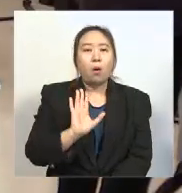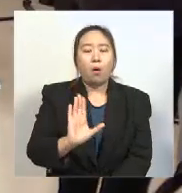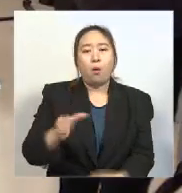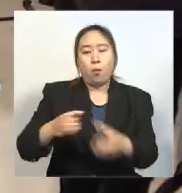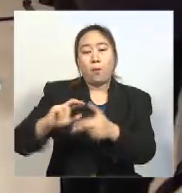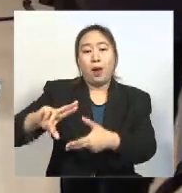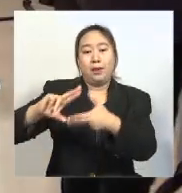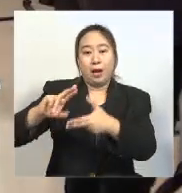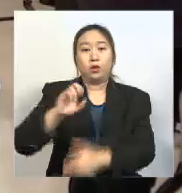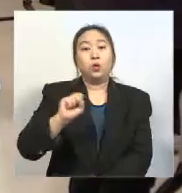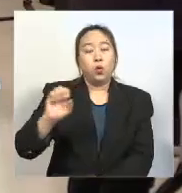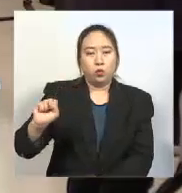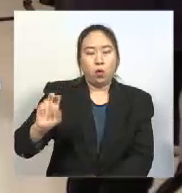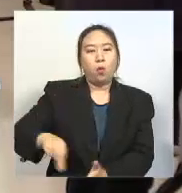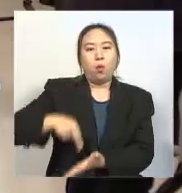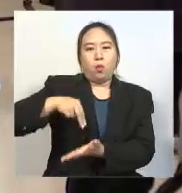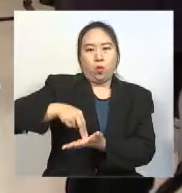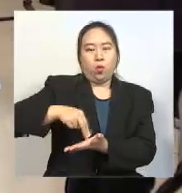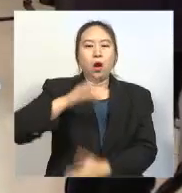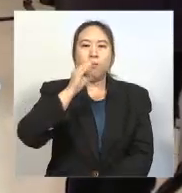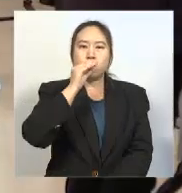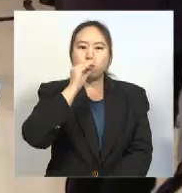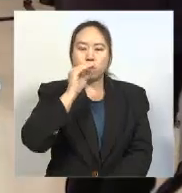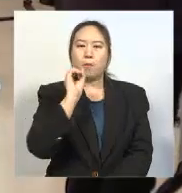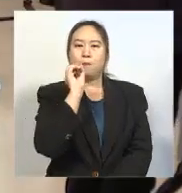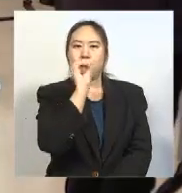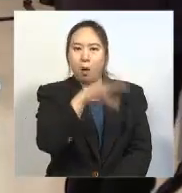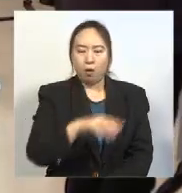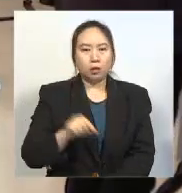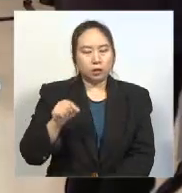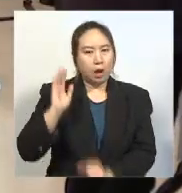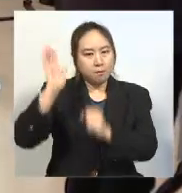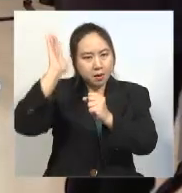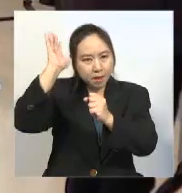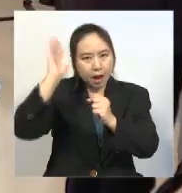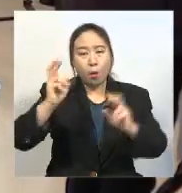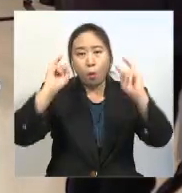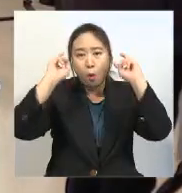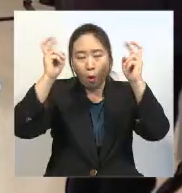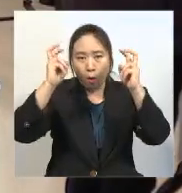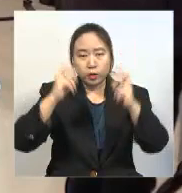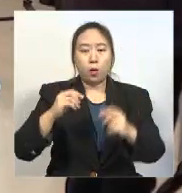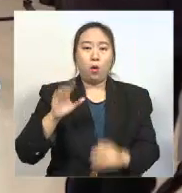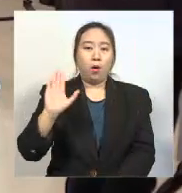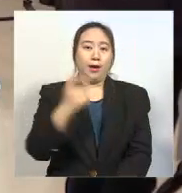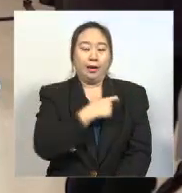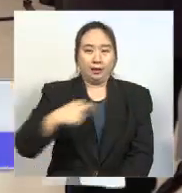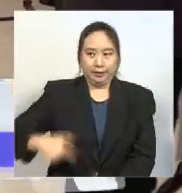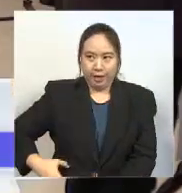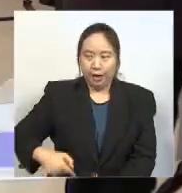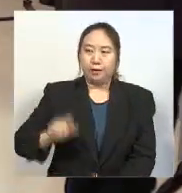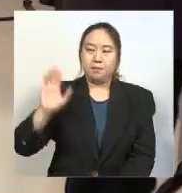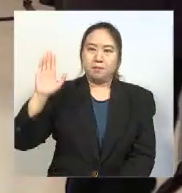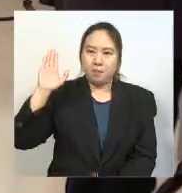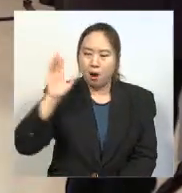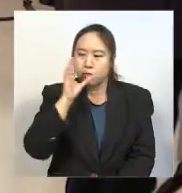ารัฐลุกขึ้นพูดในที่ประชุมแล้วก็บอกว่าเรื่องการอภิปรายในประเด็นการถวายสัตย์ปฏิญาณตนไม่ครบของพลเอกประยุทธ์จันทร์โอช